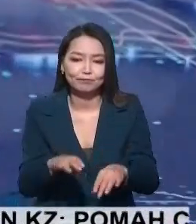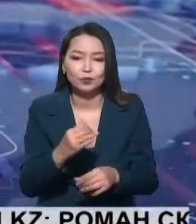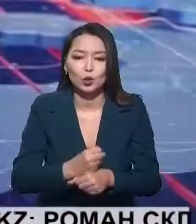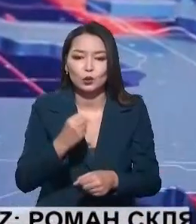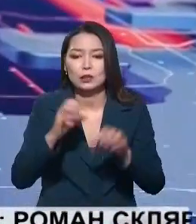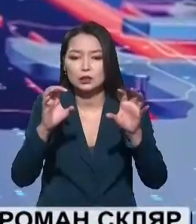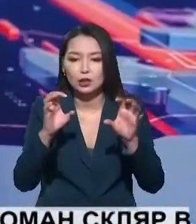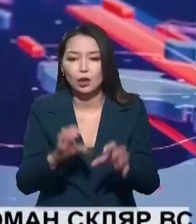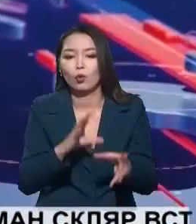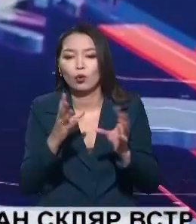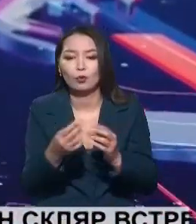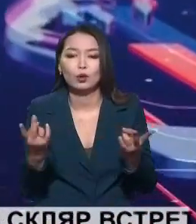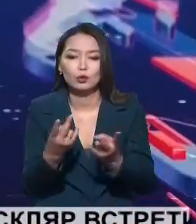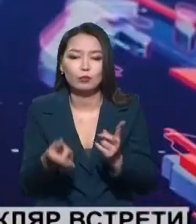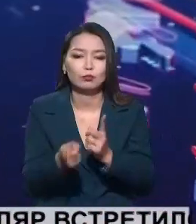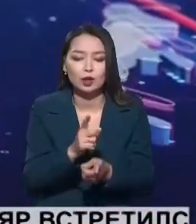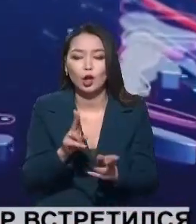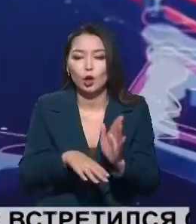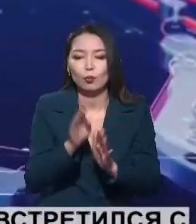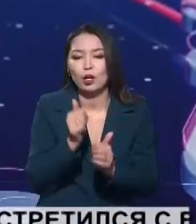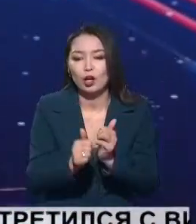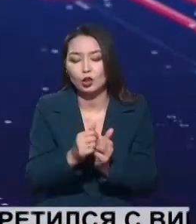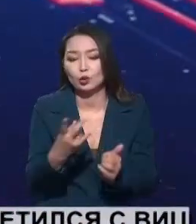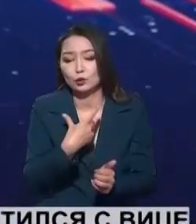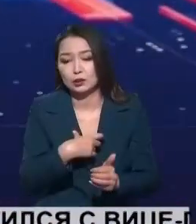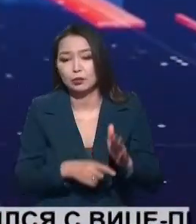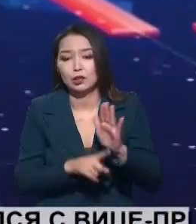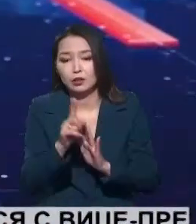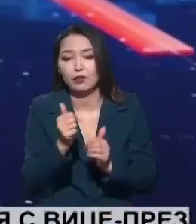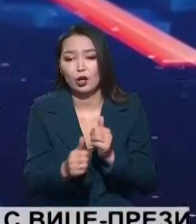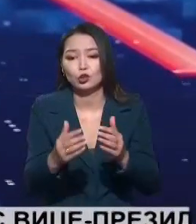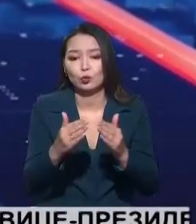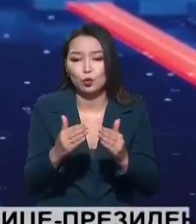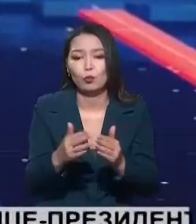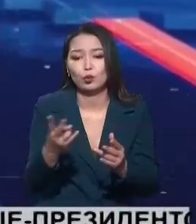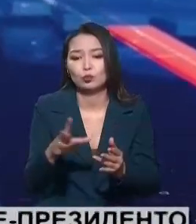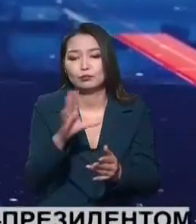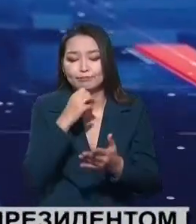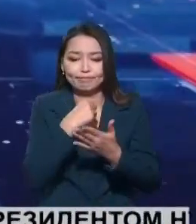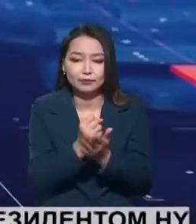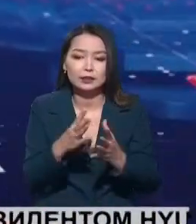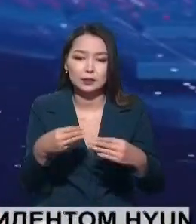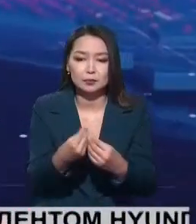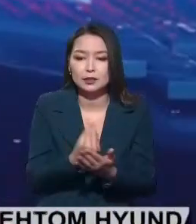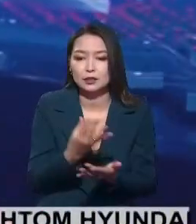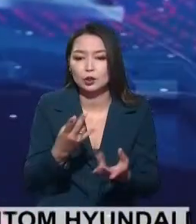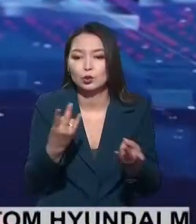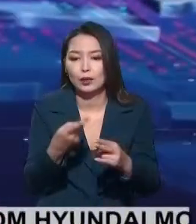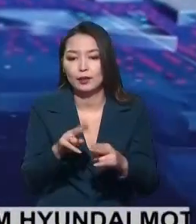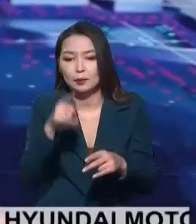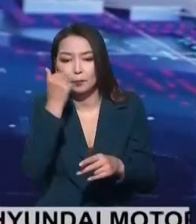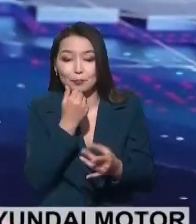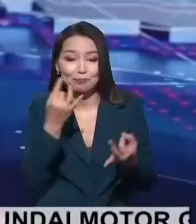всего, перемены к лучшему каждый должен начать с себя. В каждом доме должны утвердиться семейные ценности. Именно благодаря таким простым вещам